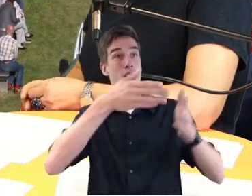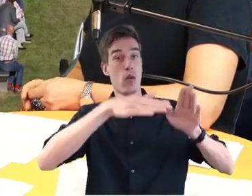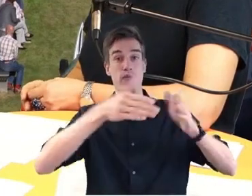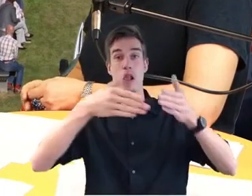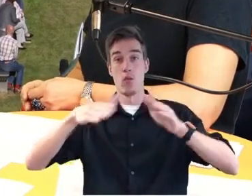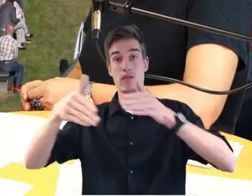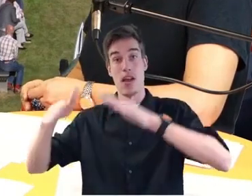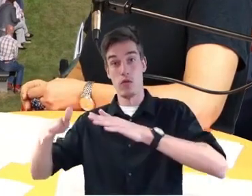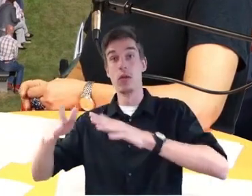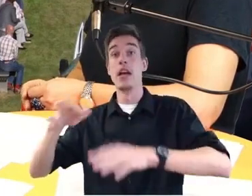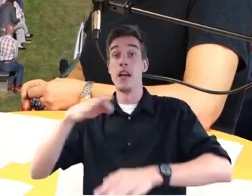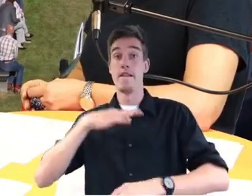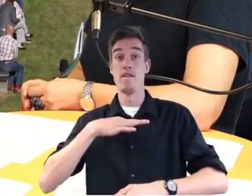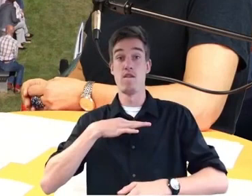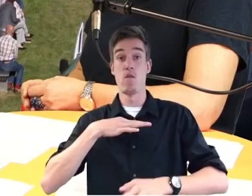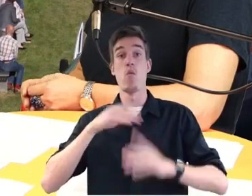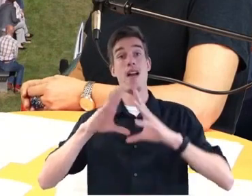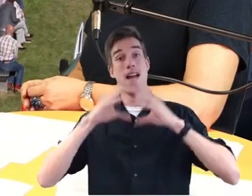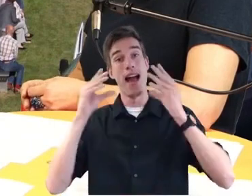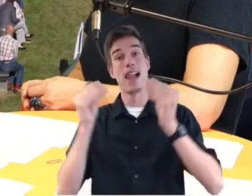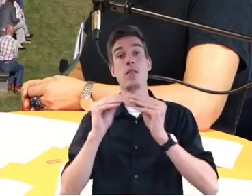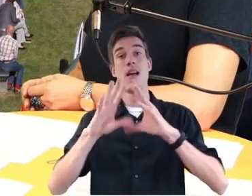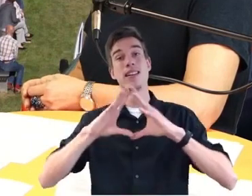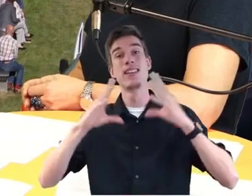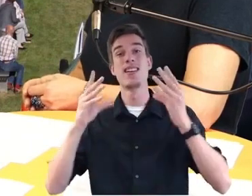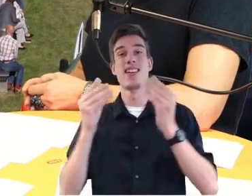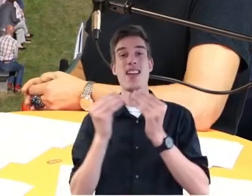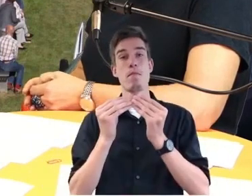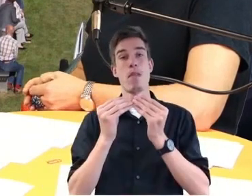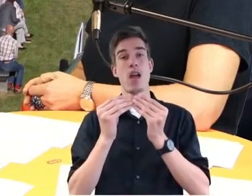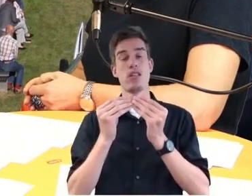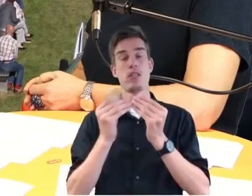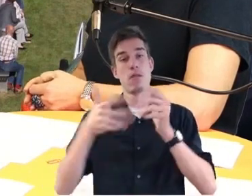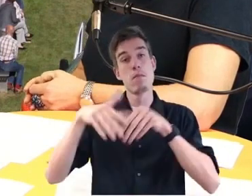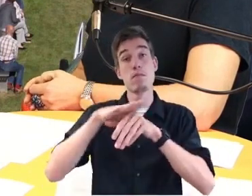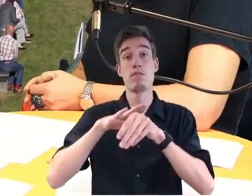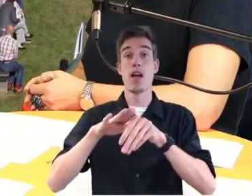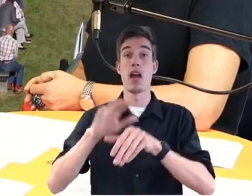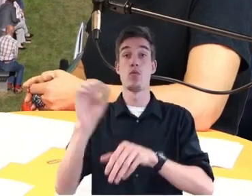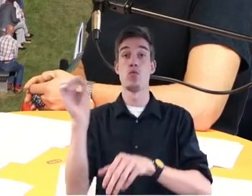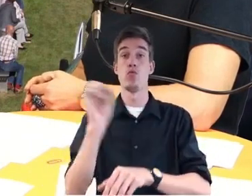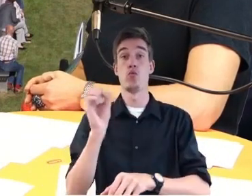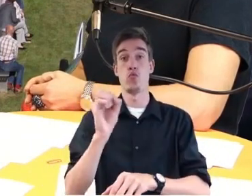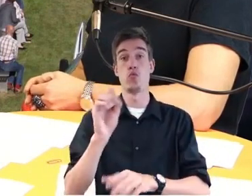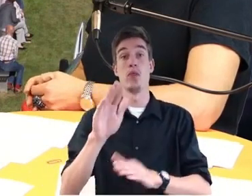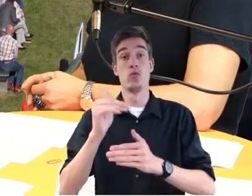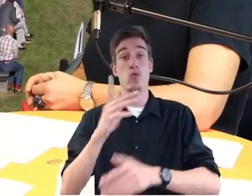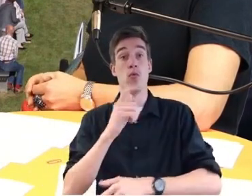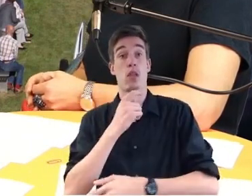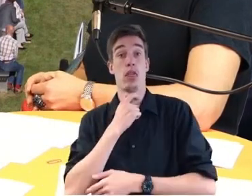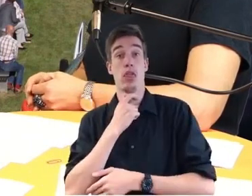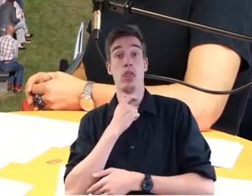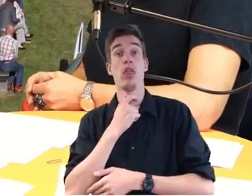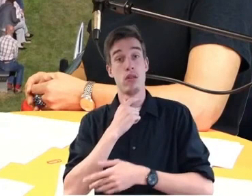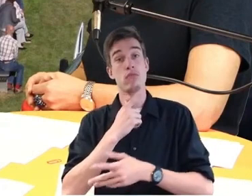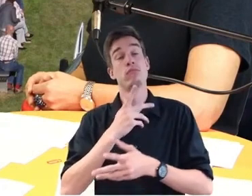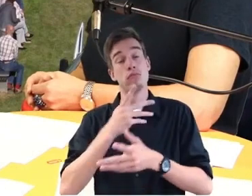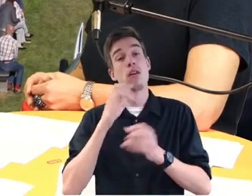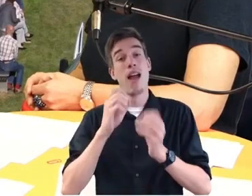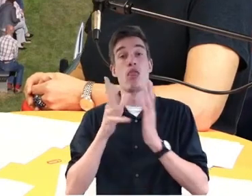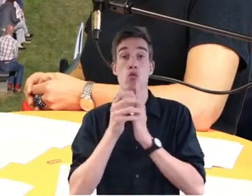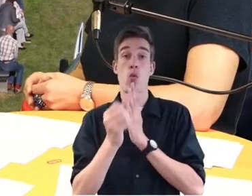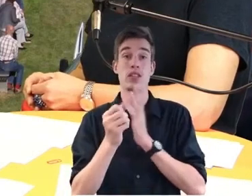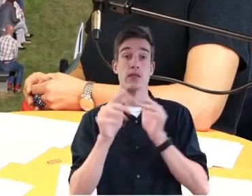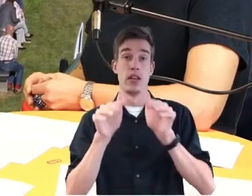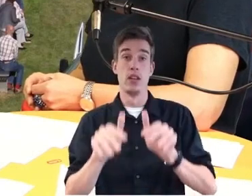eine erhebliche Gefährdung des Gemeinwesens oder auch nachhaltig wirkende Versorgungsengpässe nach sich ziehen könnte.